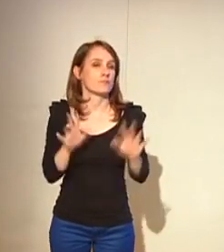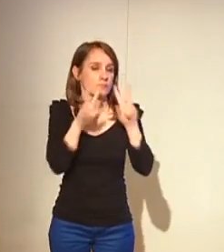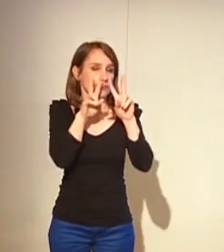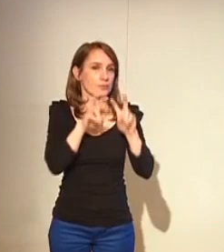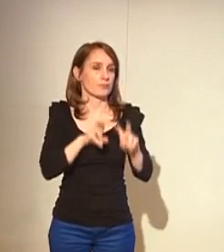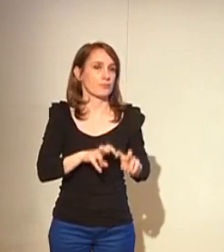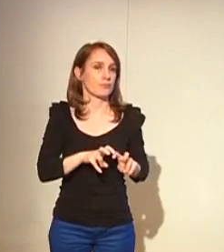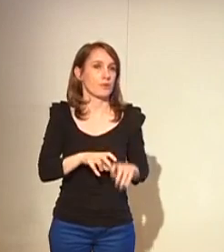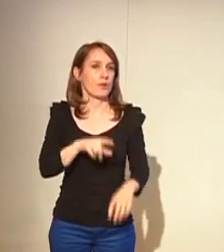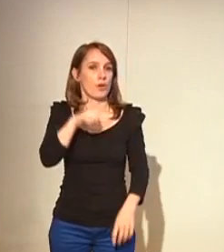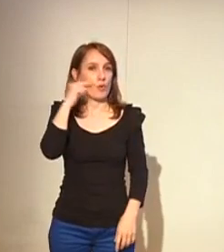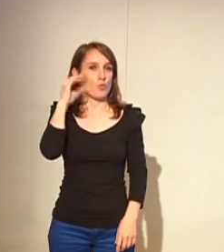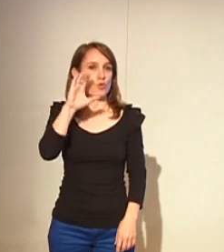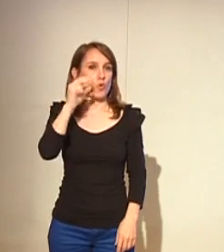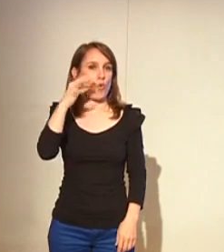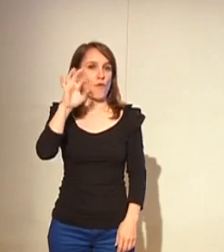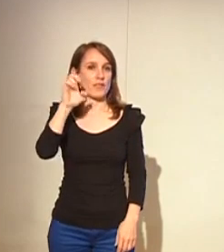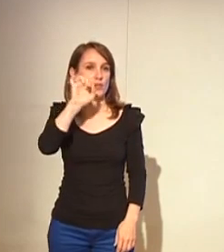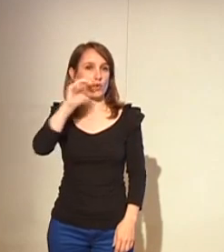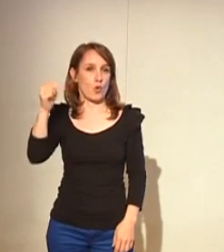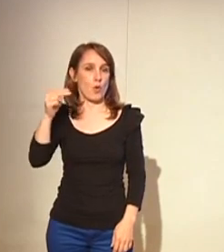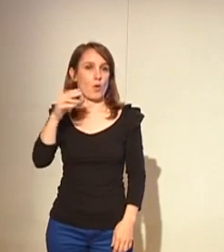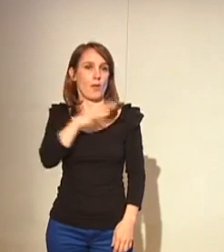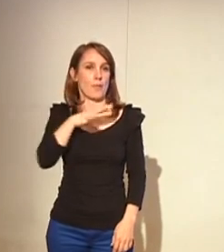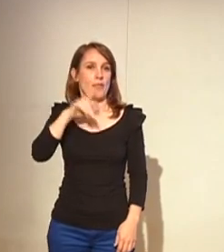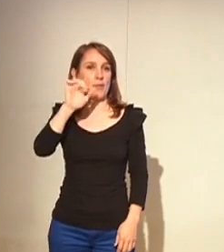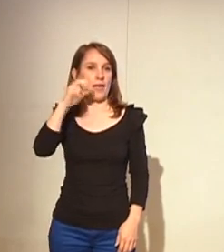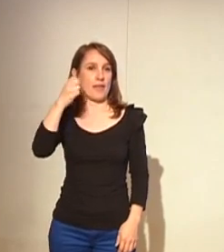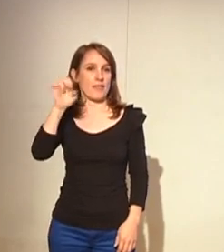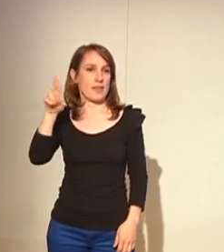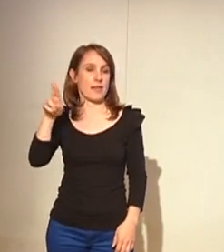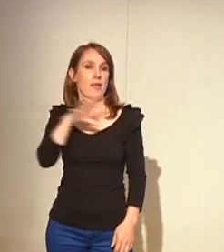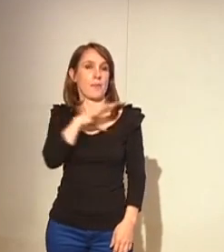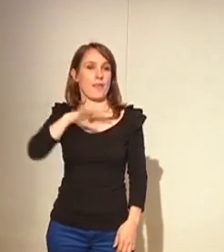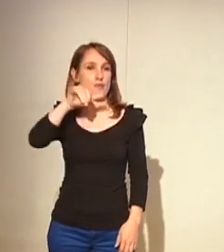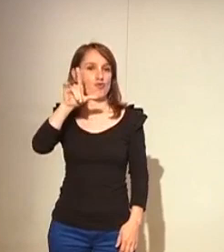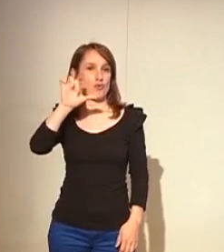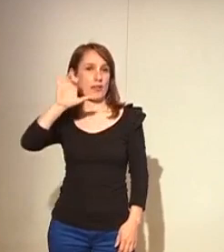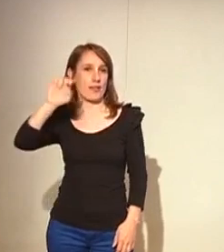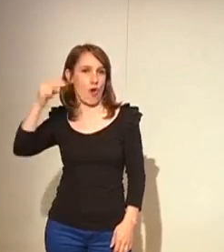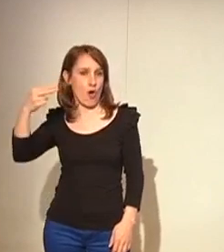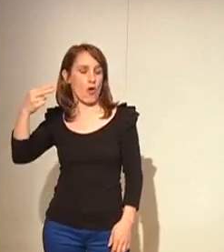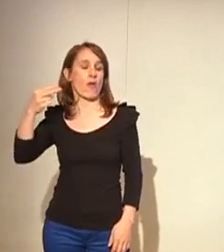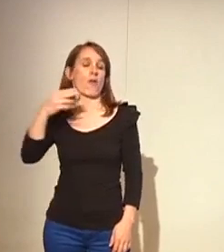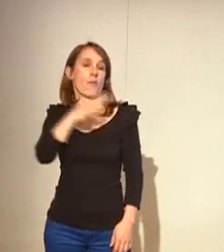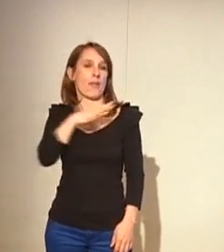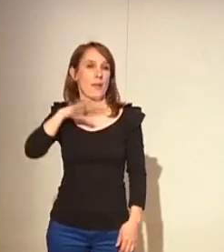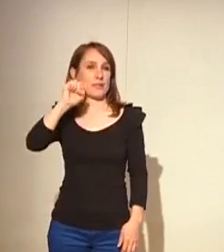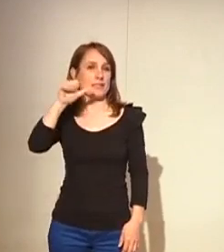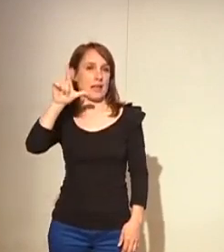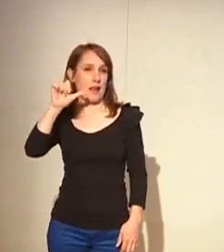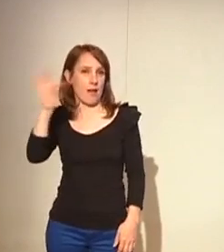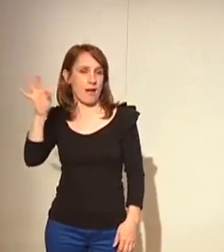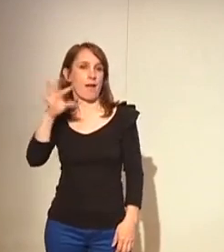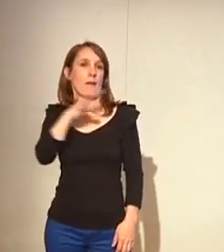candidat Monsieur confesson Madame Garnier madame Julian madame Salah